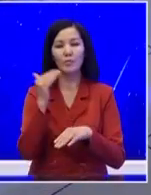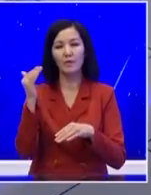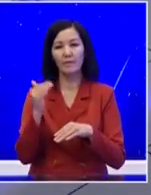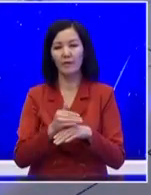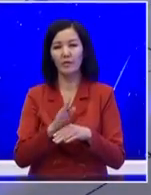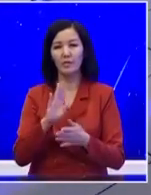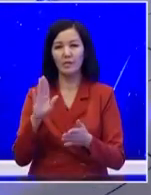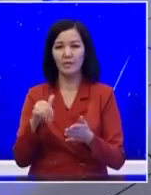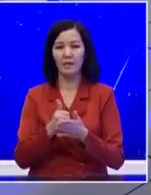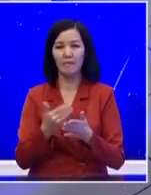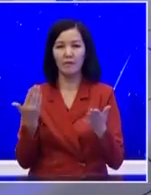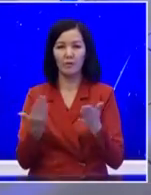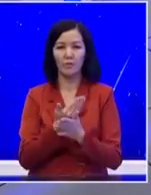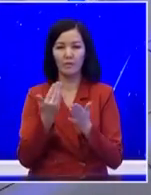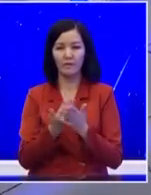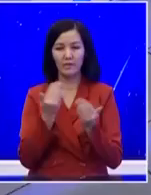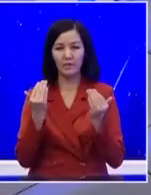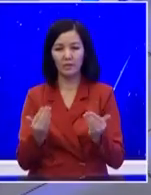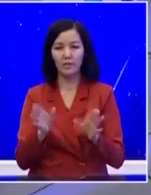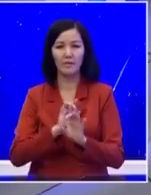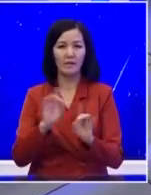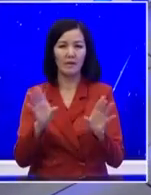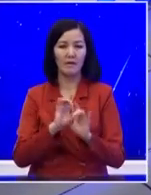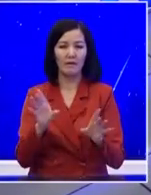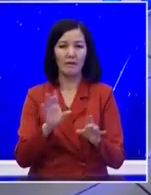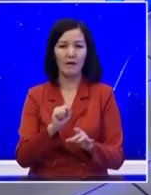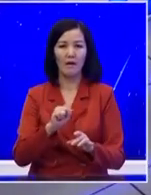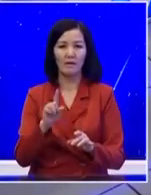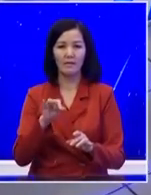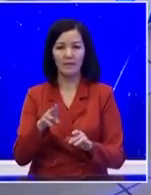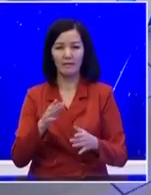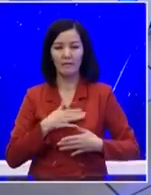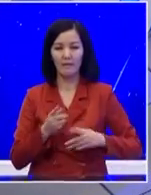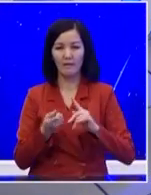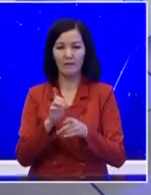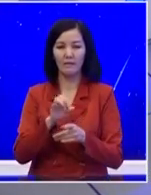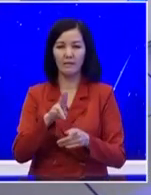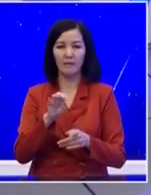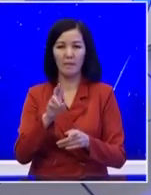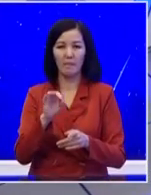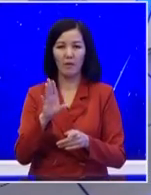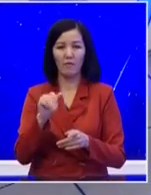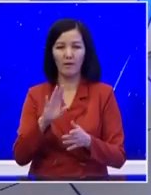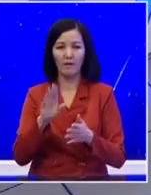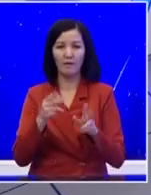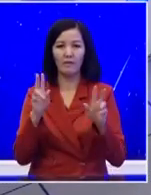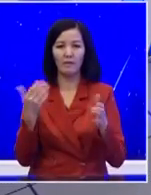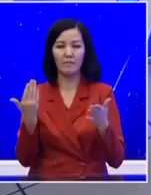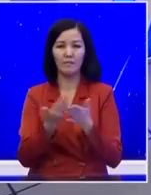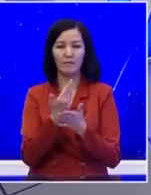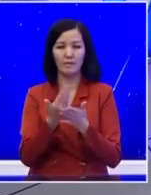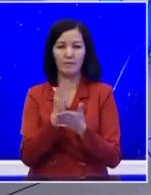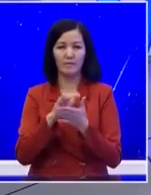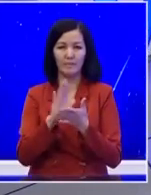Добрый вечер. В эфире телеканала ЖТСО. Время новостей. С вами Азат Джумаханов. И сурдоперевод обеспечивает Айгуль Стамбекова. Смотрите в сегодняшнем